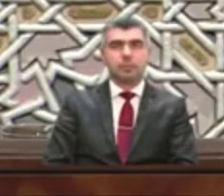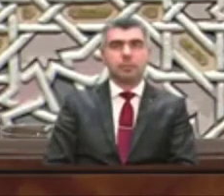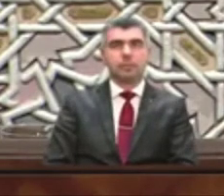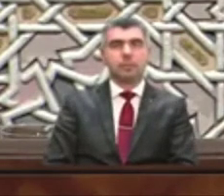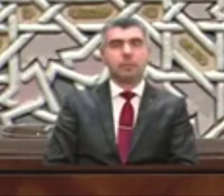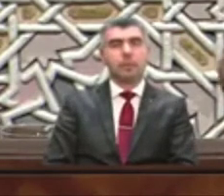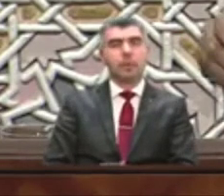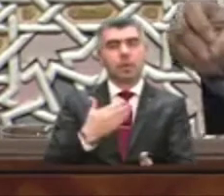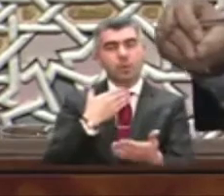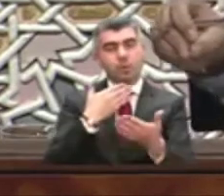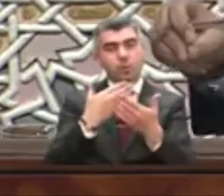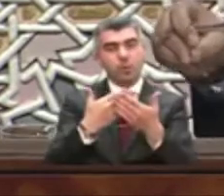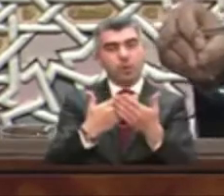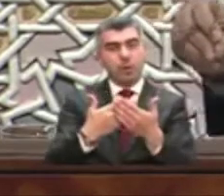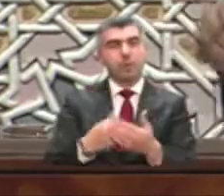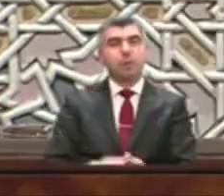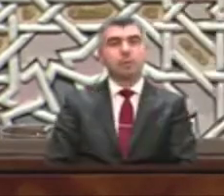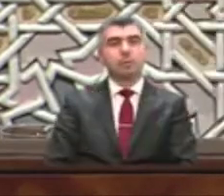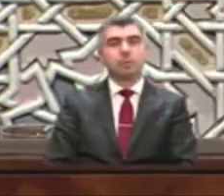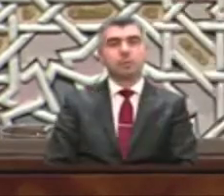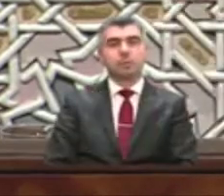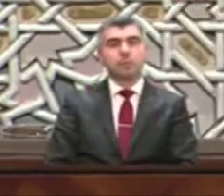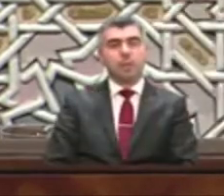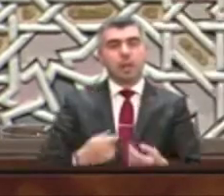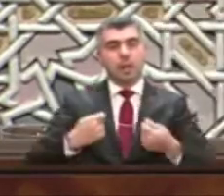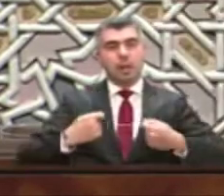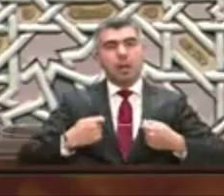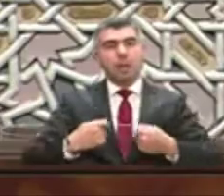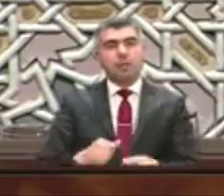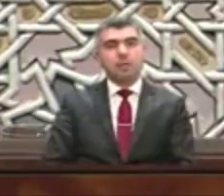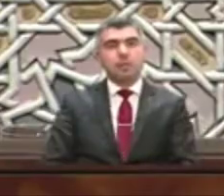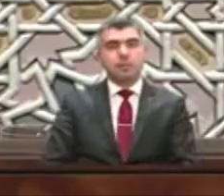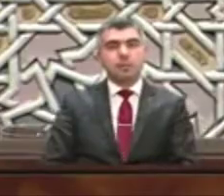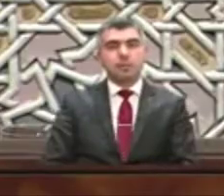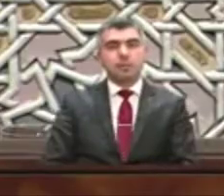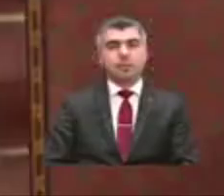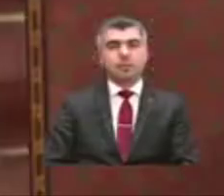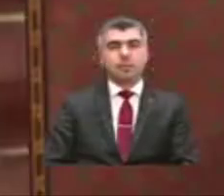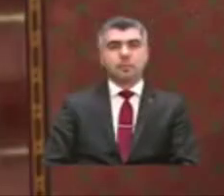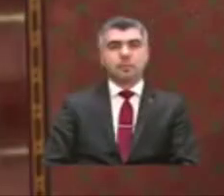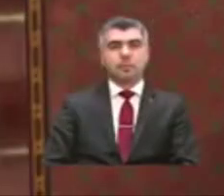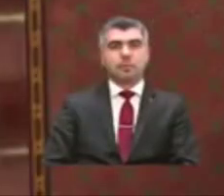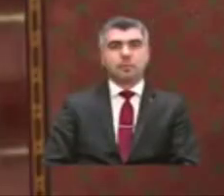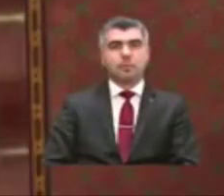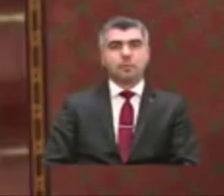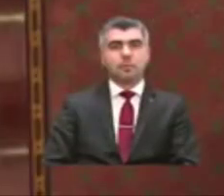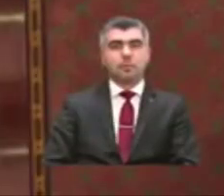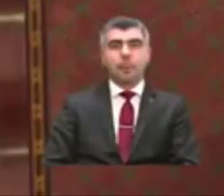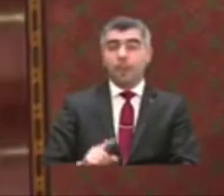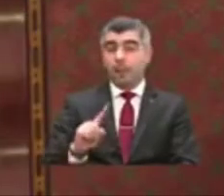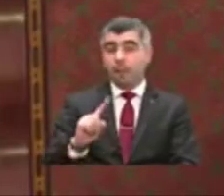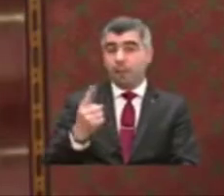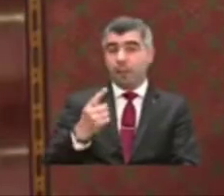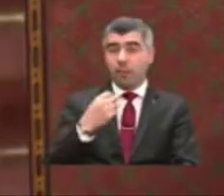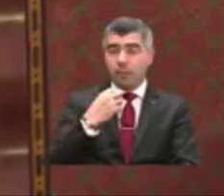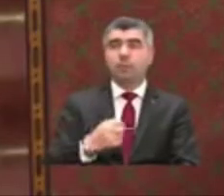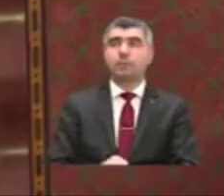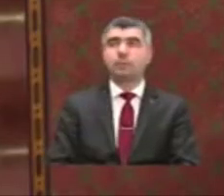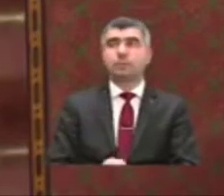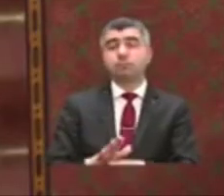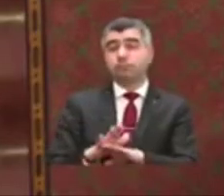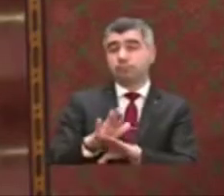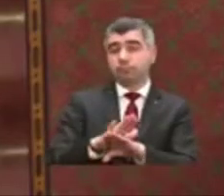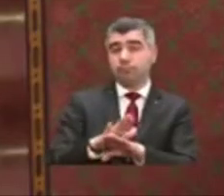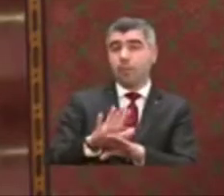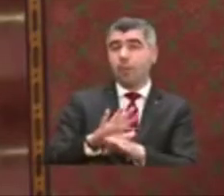شكرا سيد الرئيس المحترم. فاولا بغيت نشكر